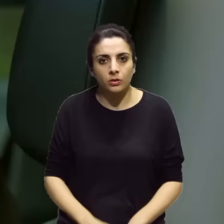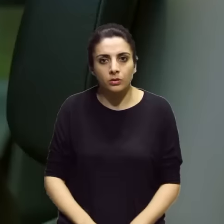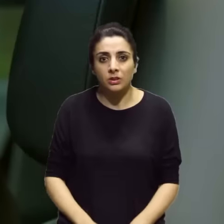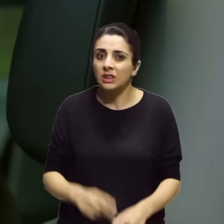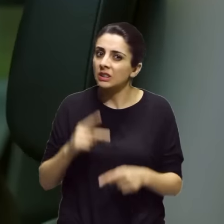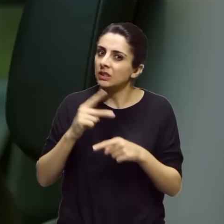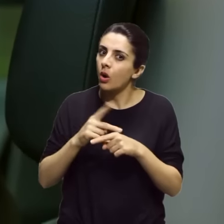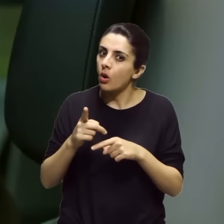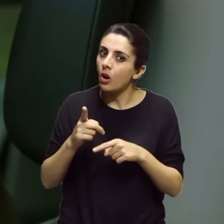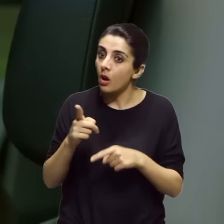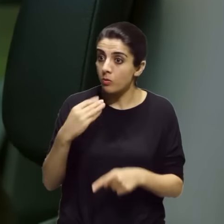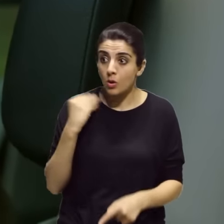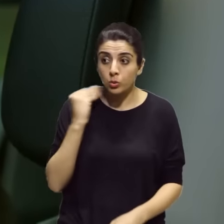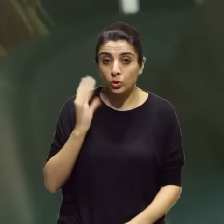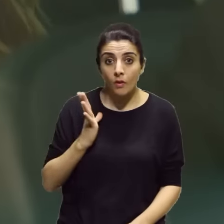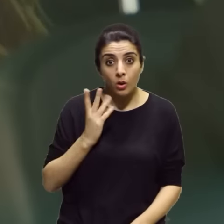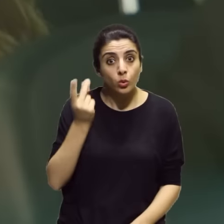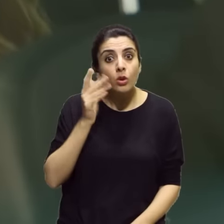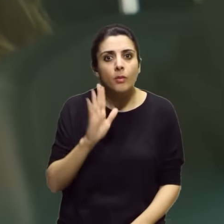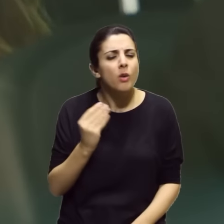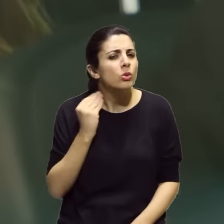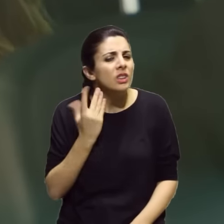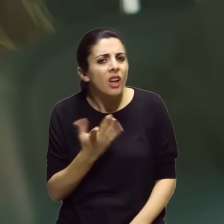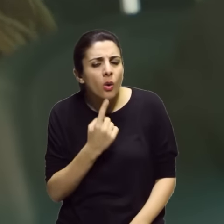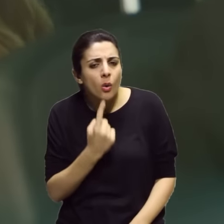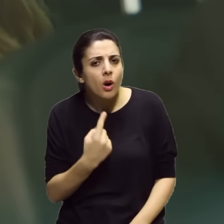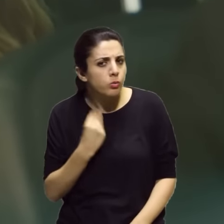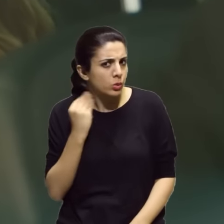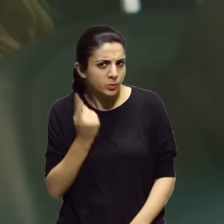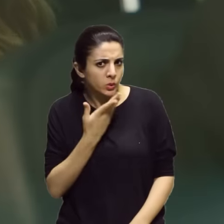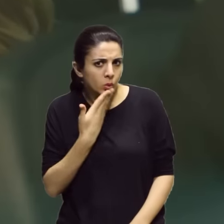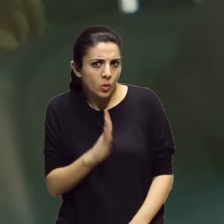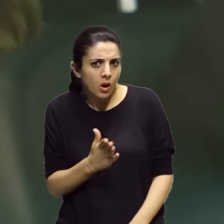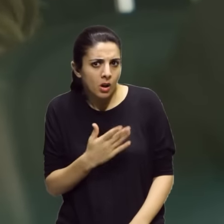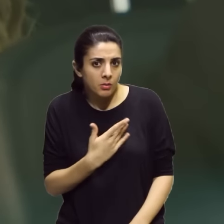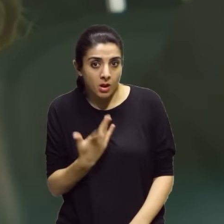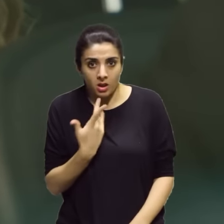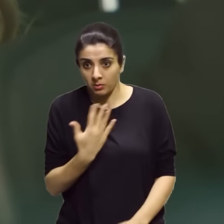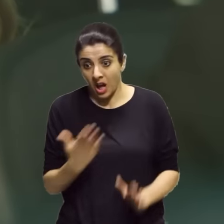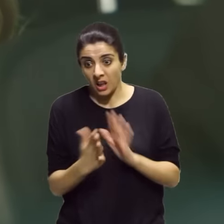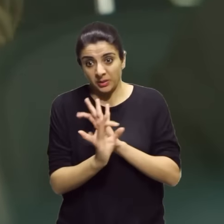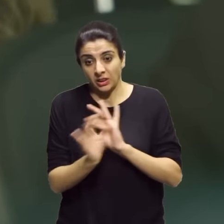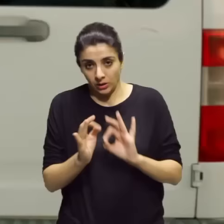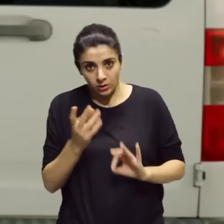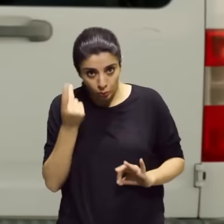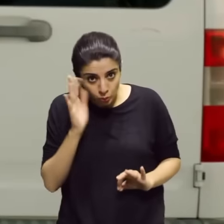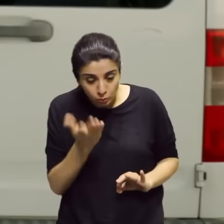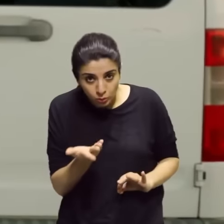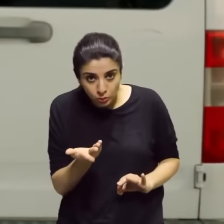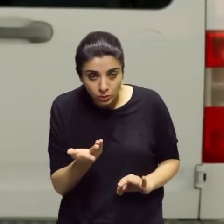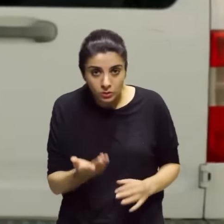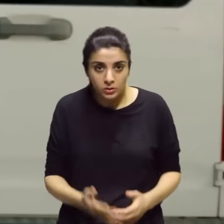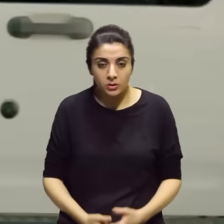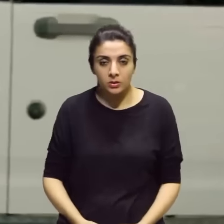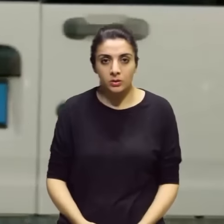Zeyno, bana borçlusun, unutma. Ne borcu ya? Borcum falan yok sana. Öyle bir karşılaşma hiç olmadı, unuttun mu?